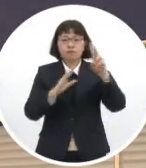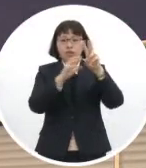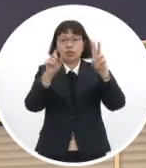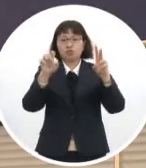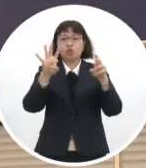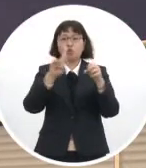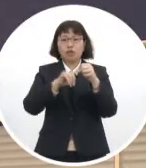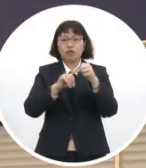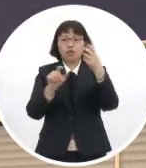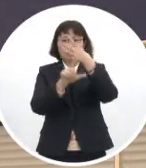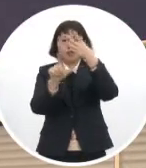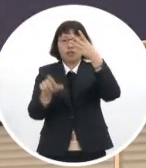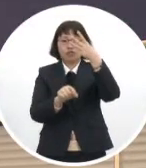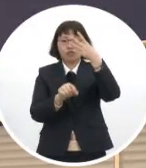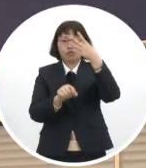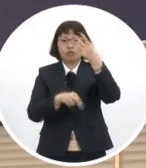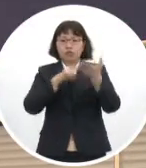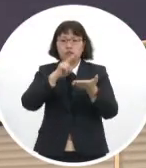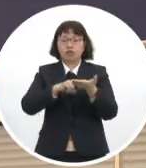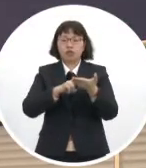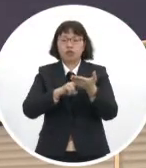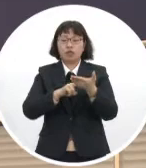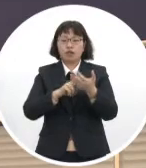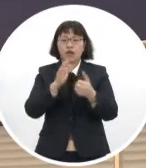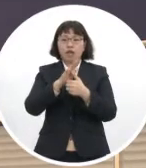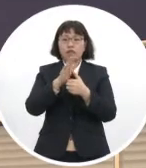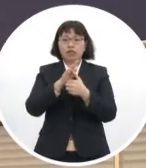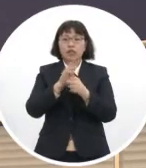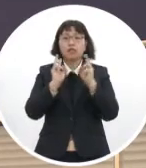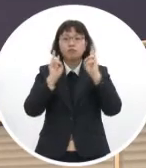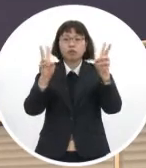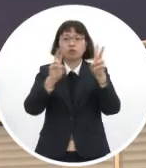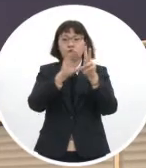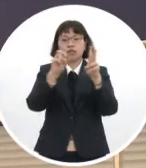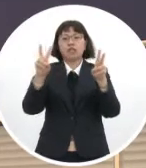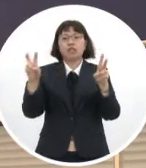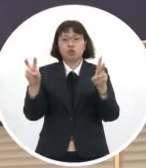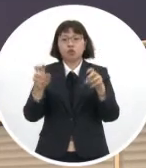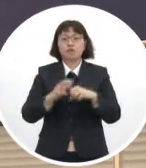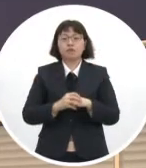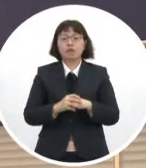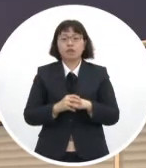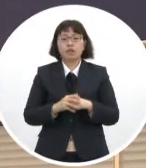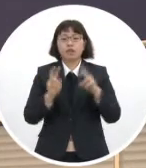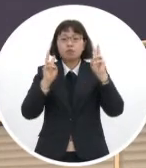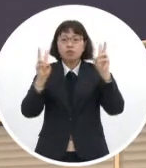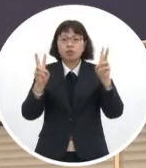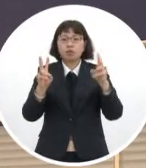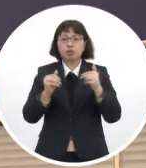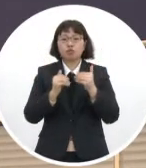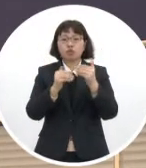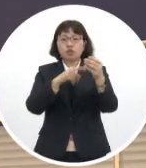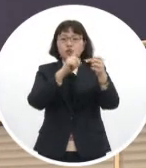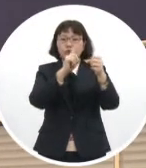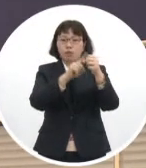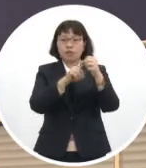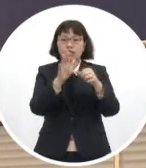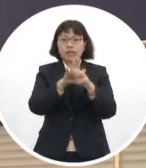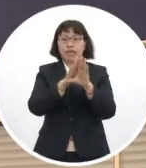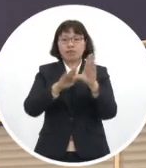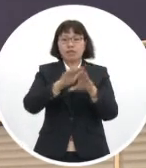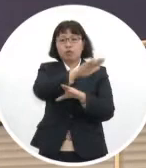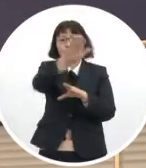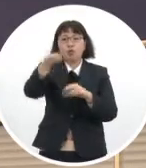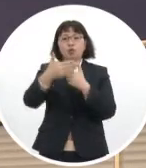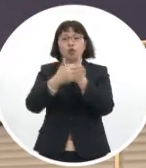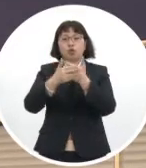2014年3月に策定した愛知ビジョン2020、ビジョンの推進には県民の皆様の協力が欠か